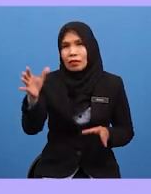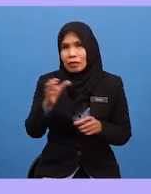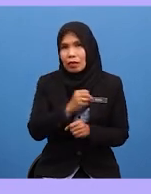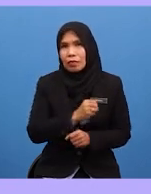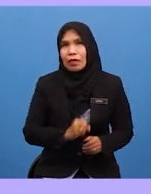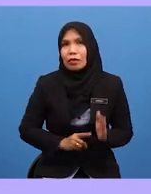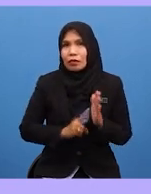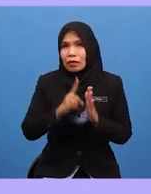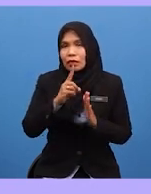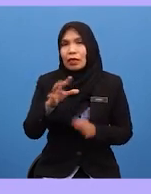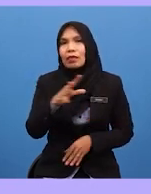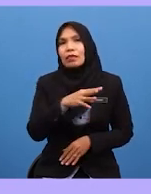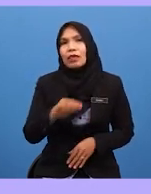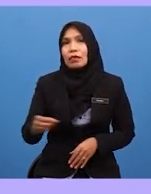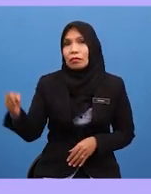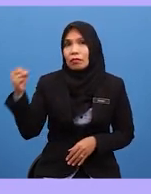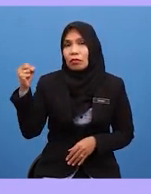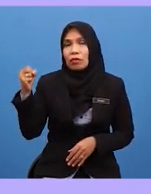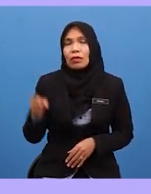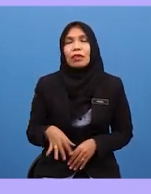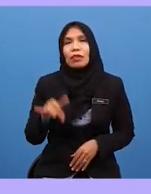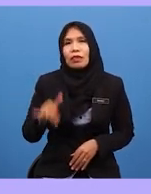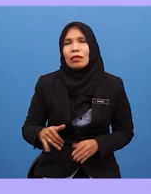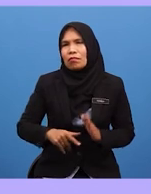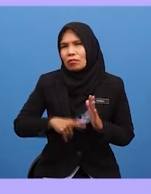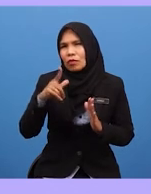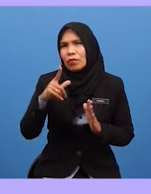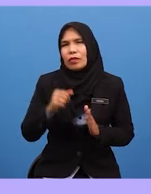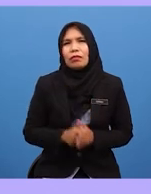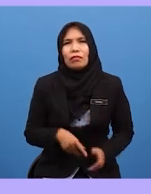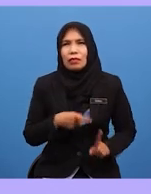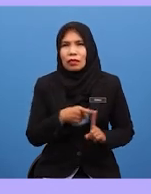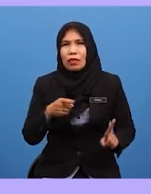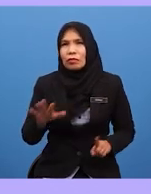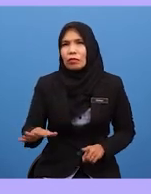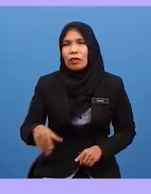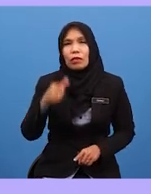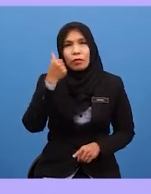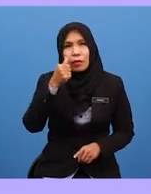dan kekuatan yang lebih daripada budak perempuan.